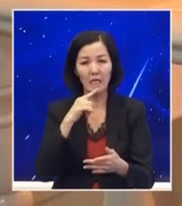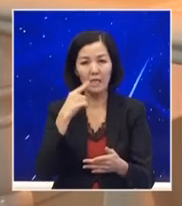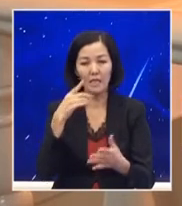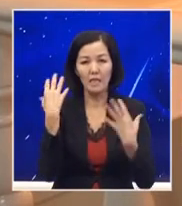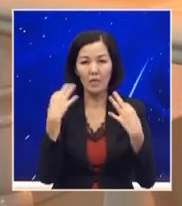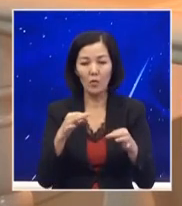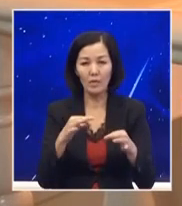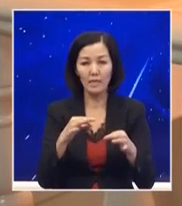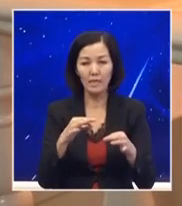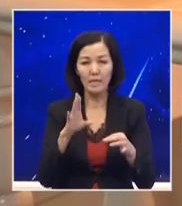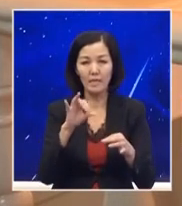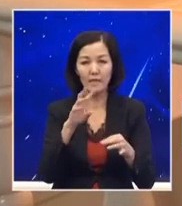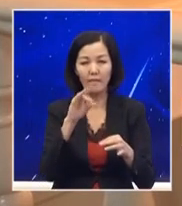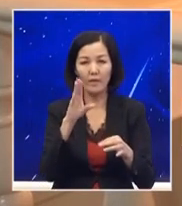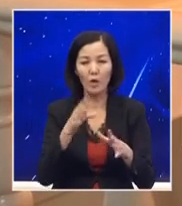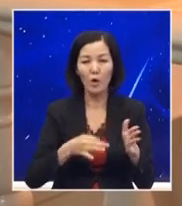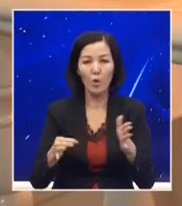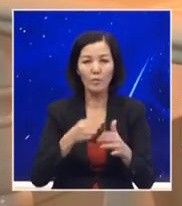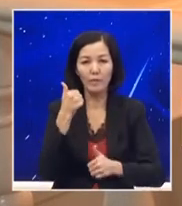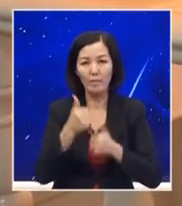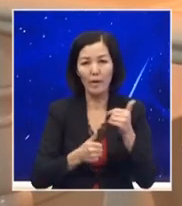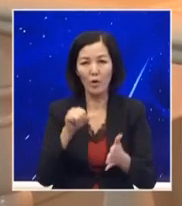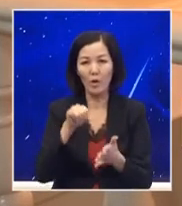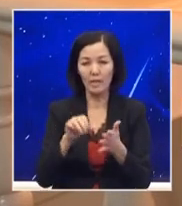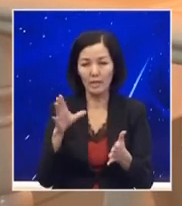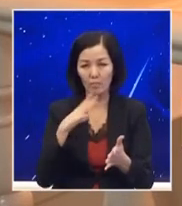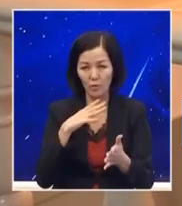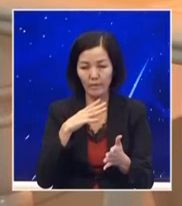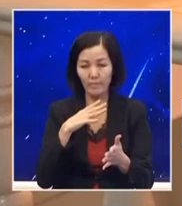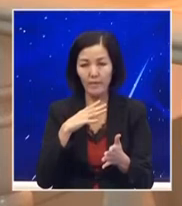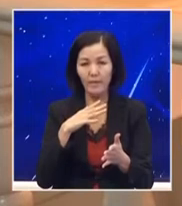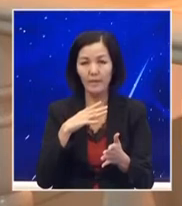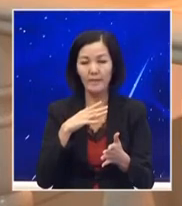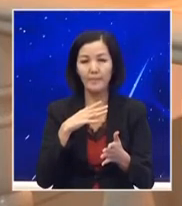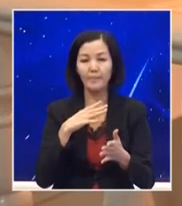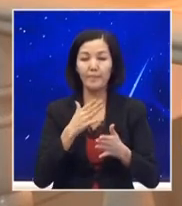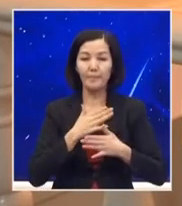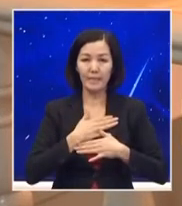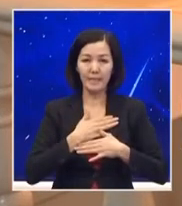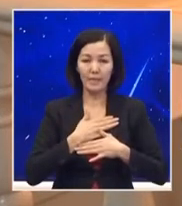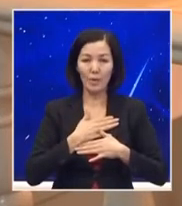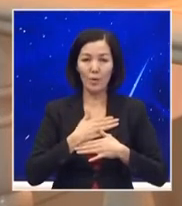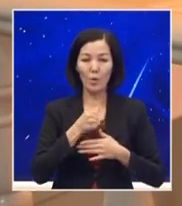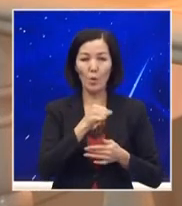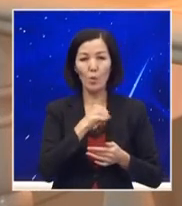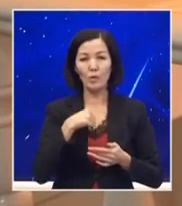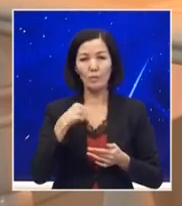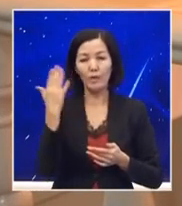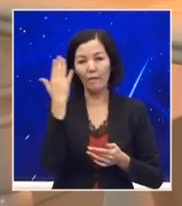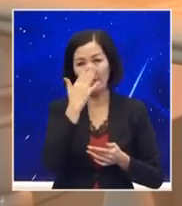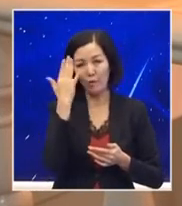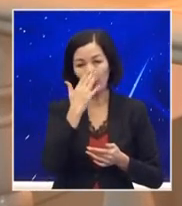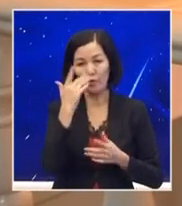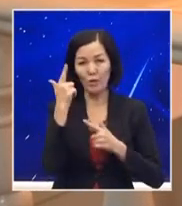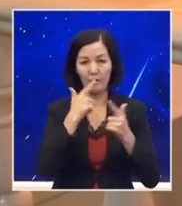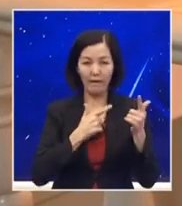тәуелсіздік символы атты облыстық байқауға қатысқан болатынмын. Ол жерде біз өзімнің видеоролик жасадым, қытқа